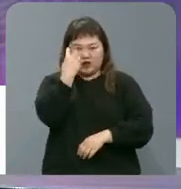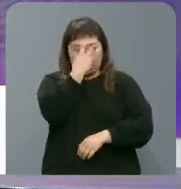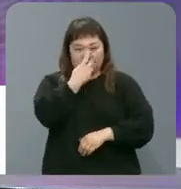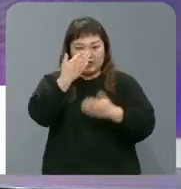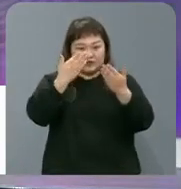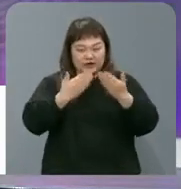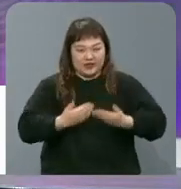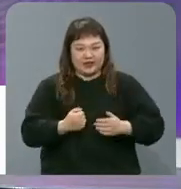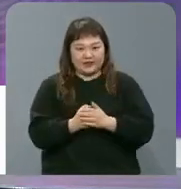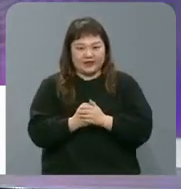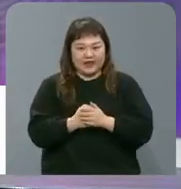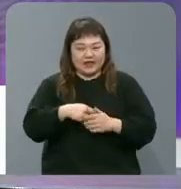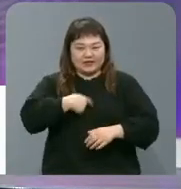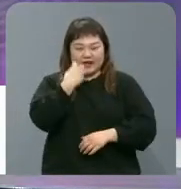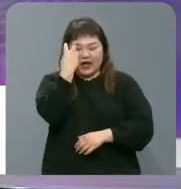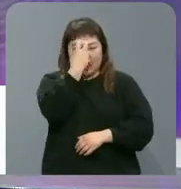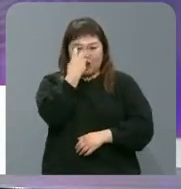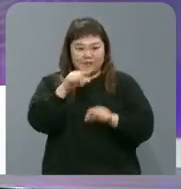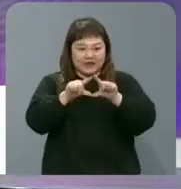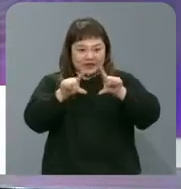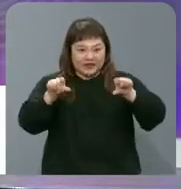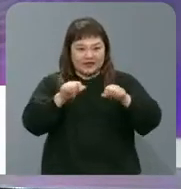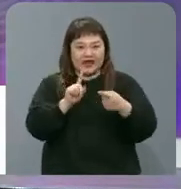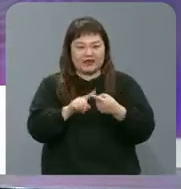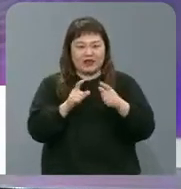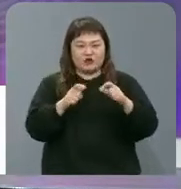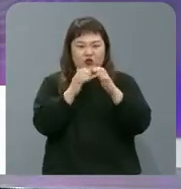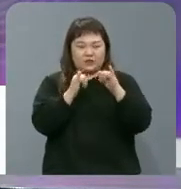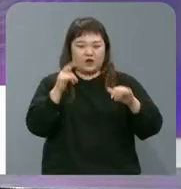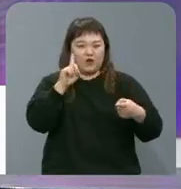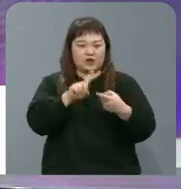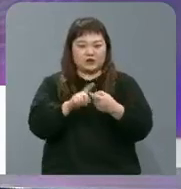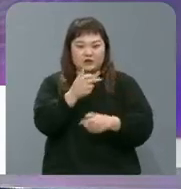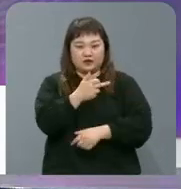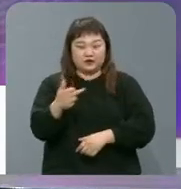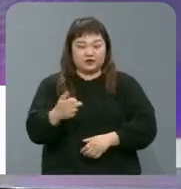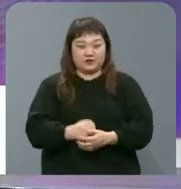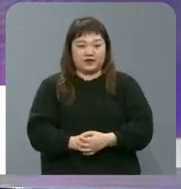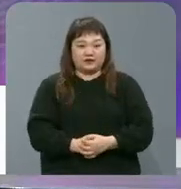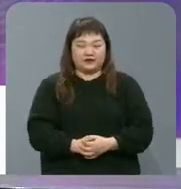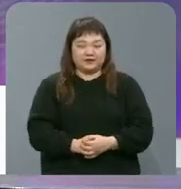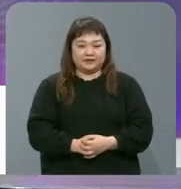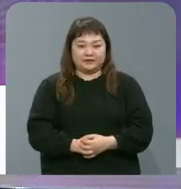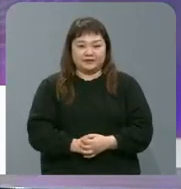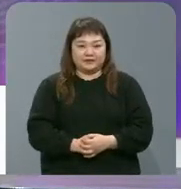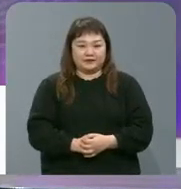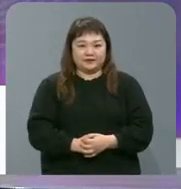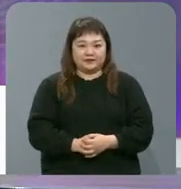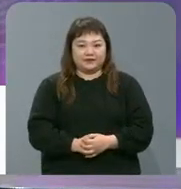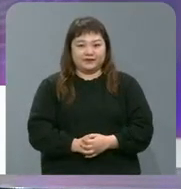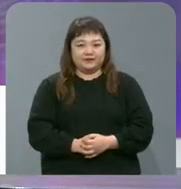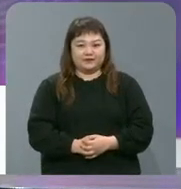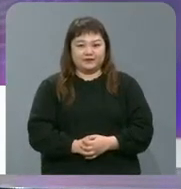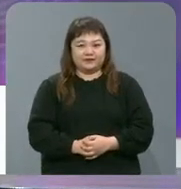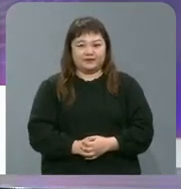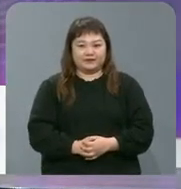수 있는 자가 검사기 태에 대한 도민들의 관심도 커지고 있습니다 안서 mg 됩니다